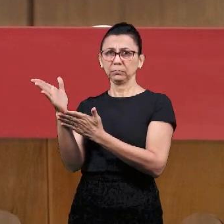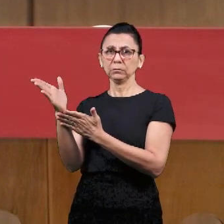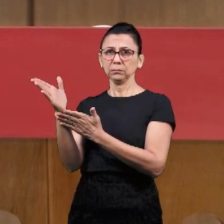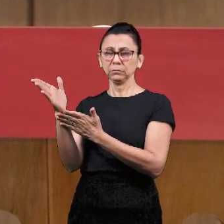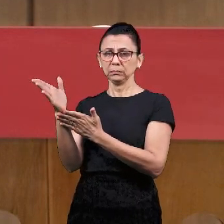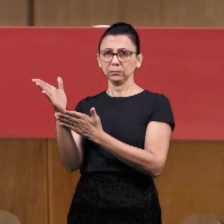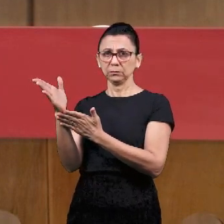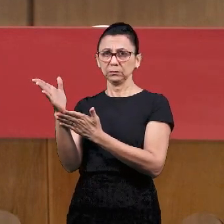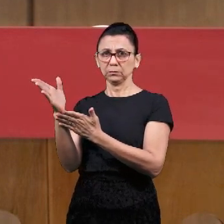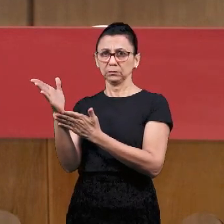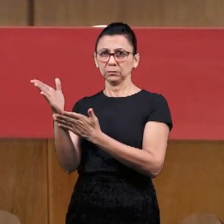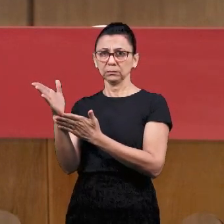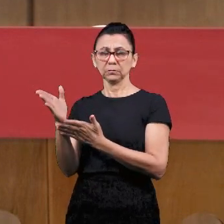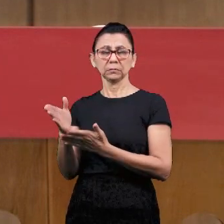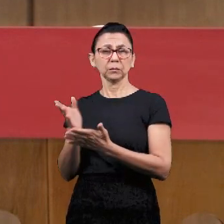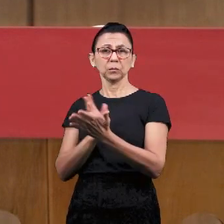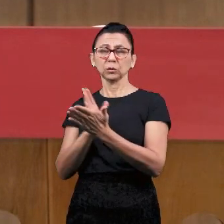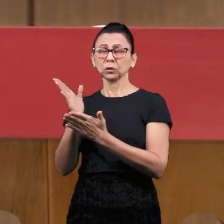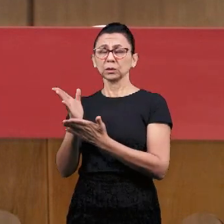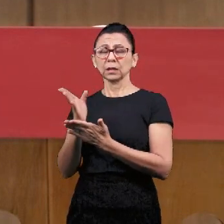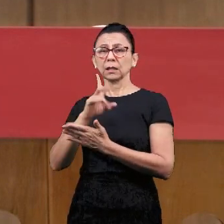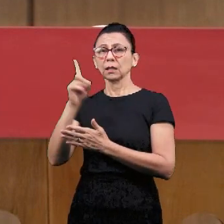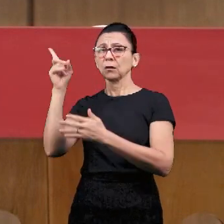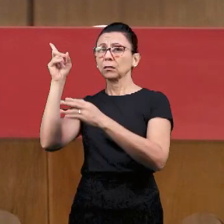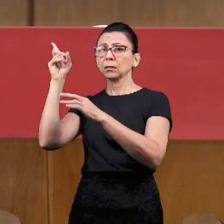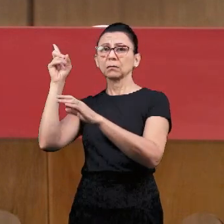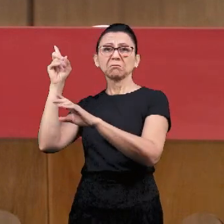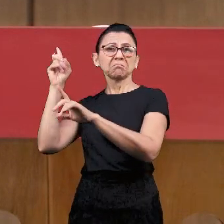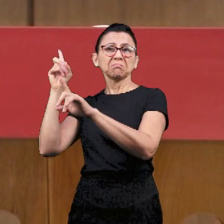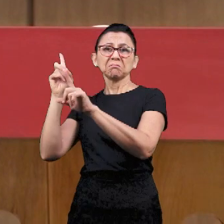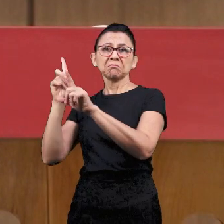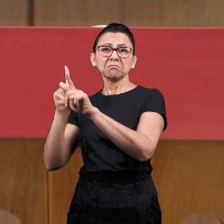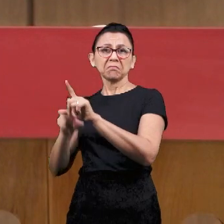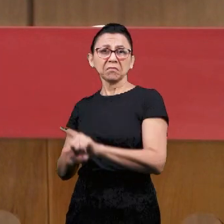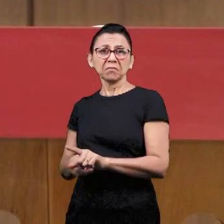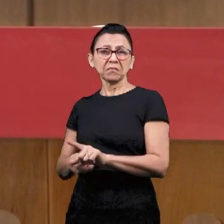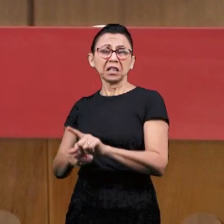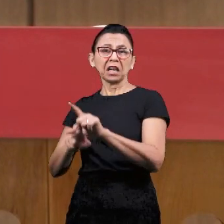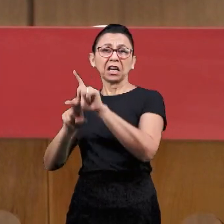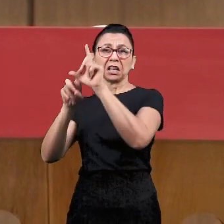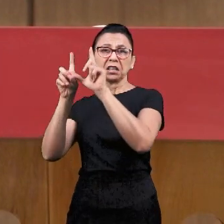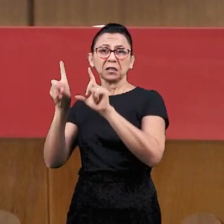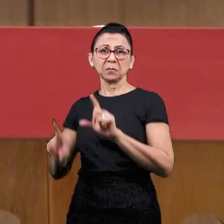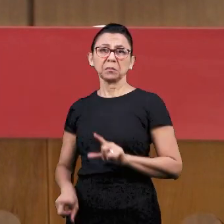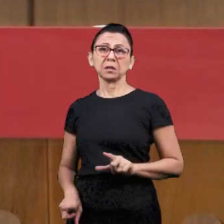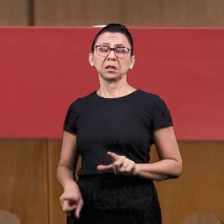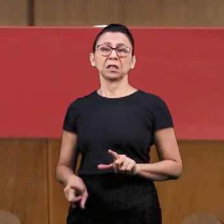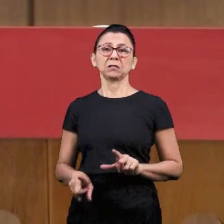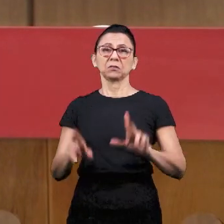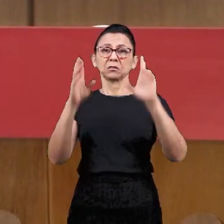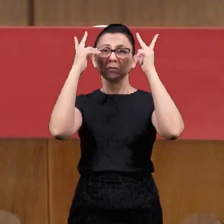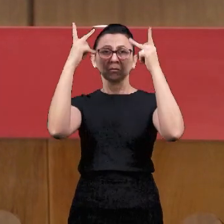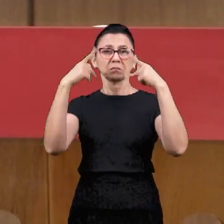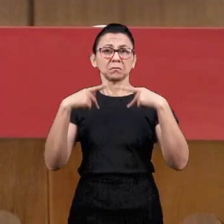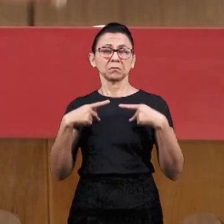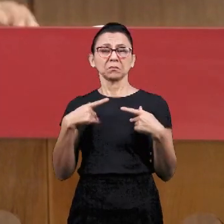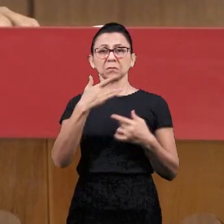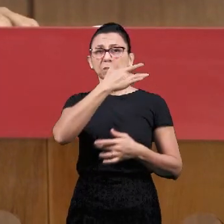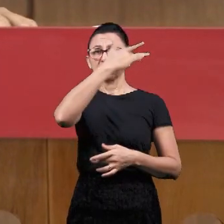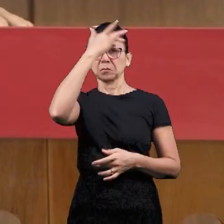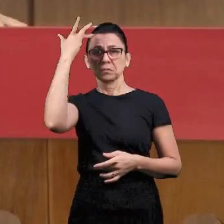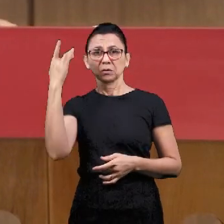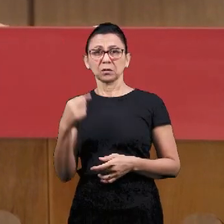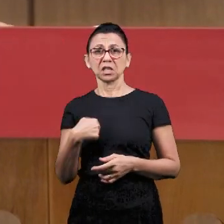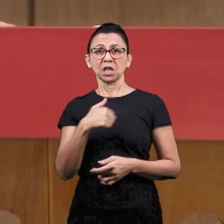nous allons rester au bord du chemin. L'autre vont suivre. Donc, moi, je reste dans le